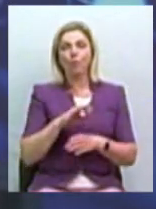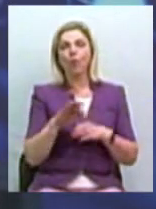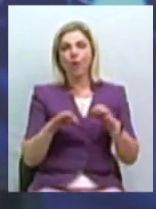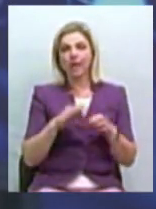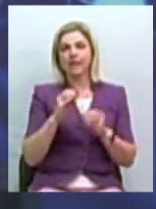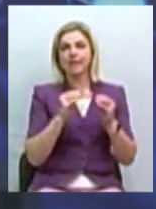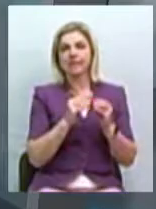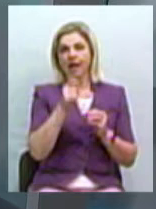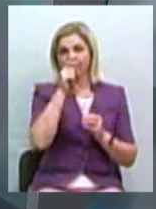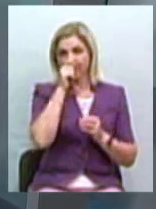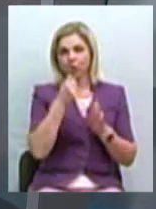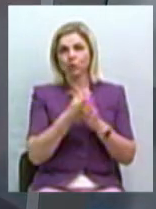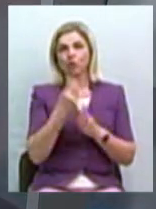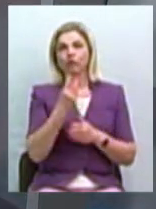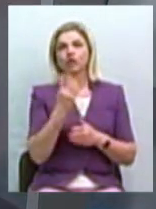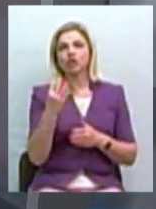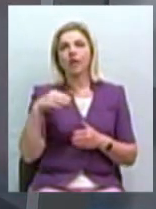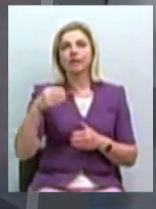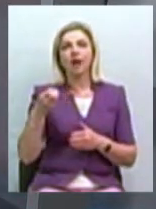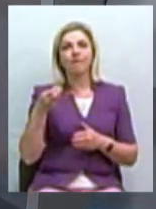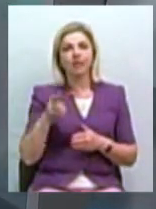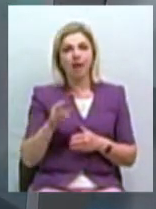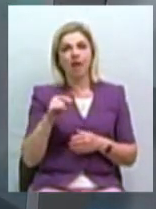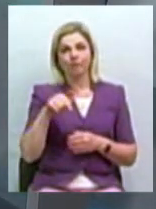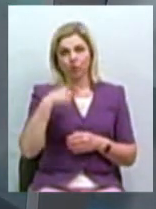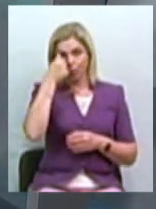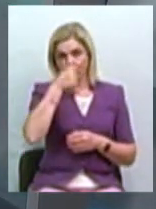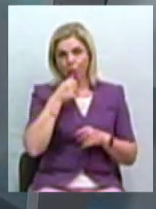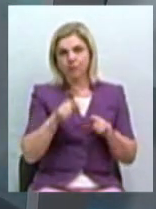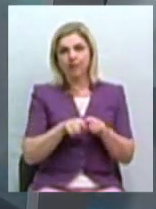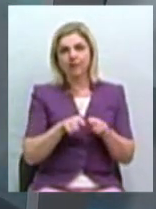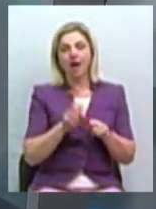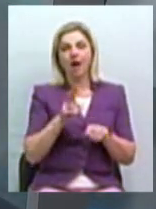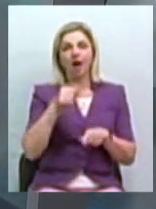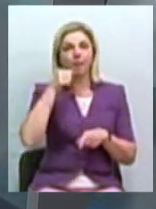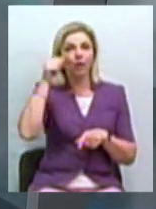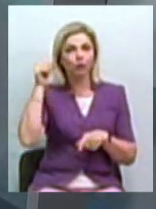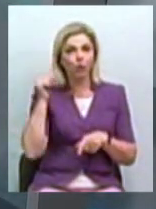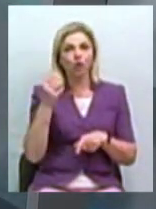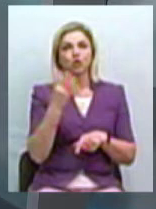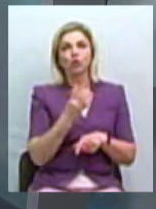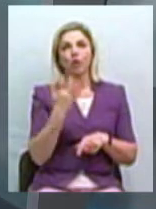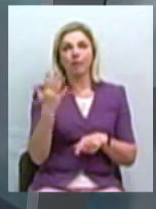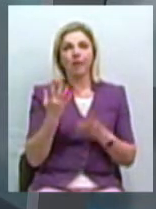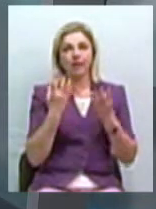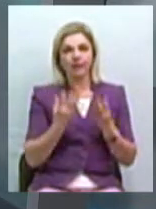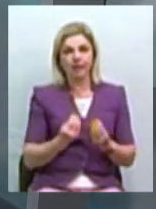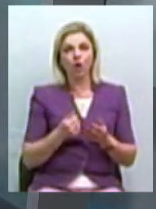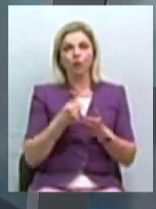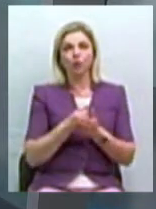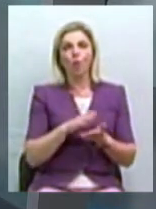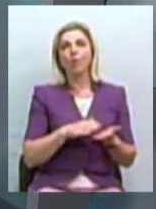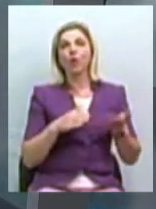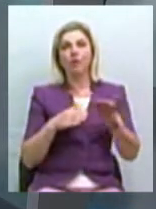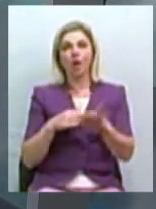10 квітня по 24 травня. І в цьому році, як і в минулому, да, це вже 45 днів до подачі проєкту. То є багато часу